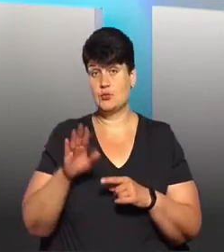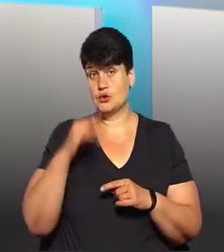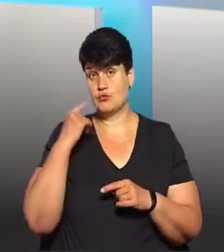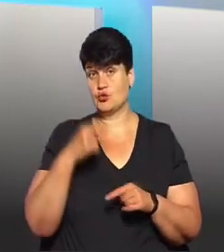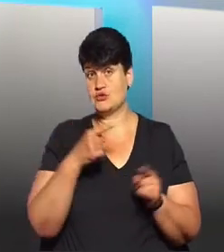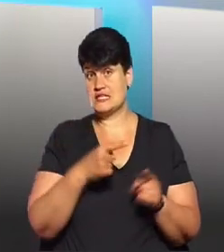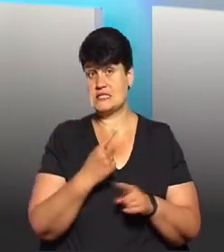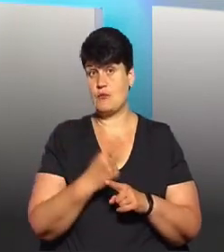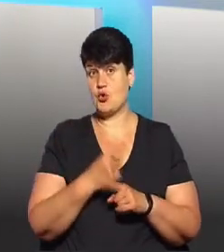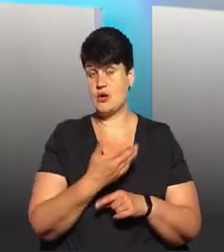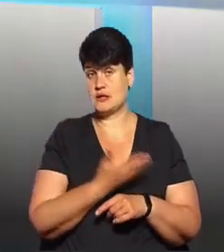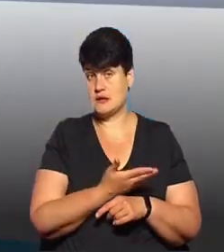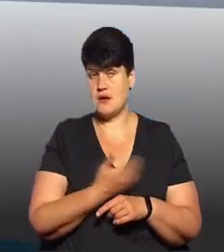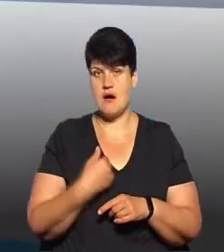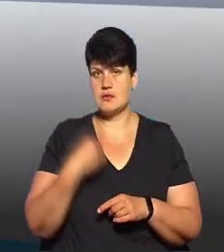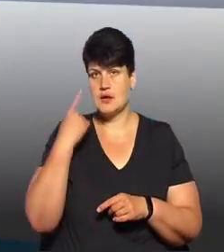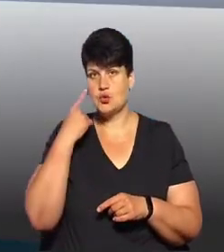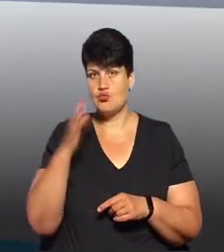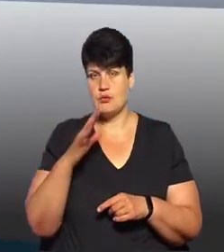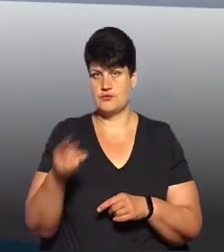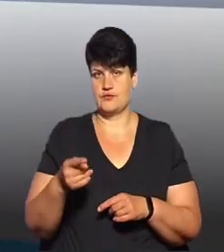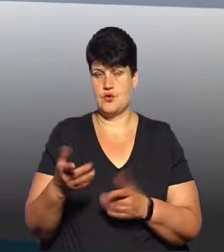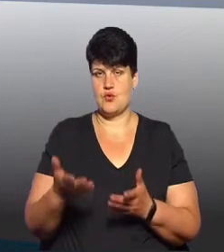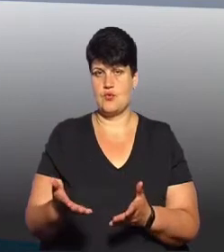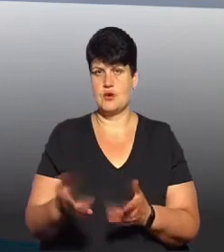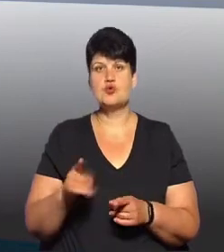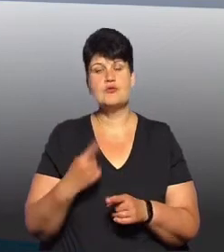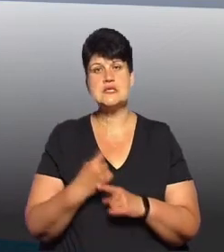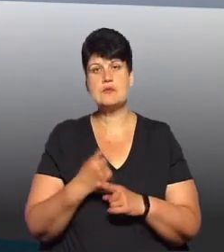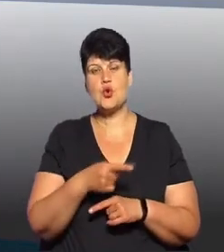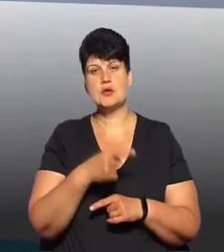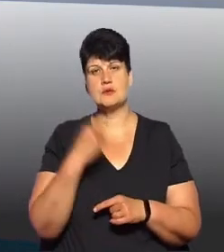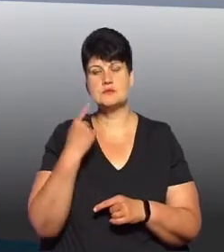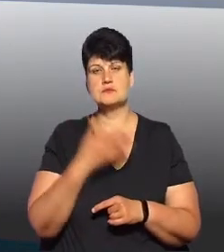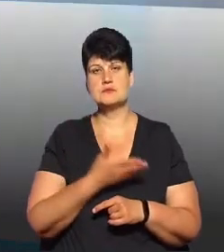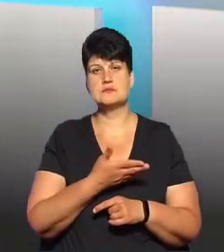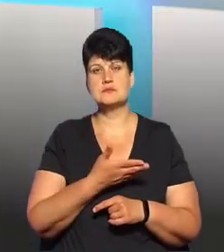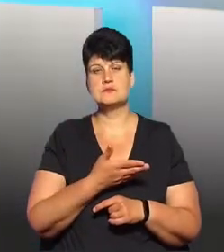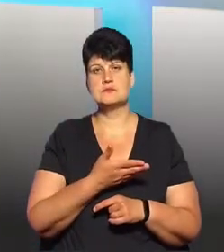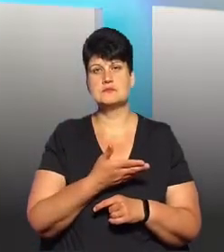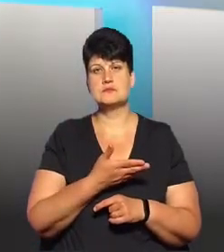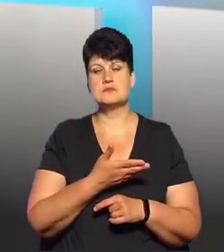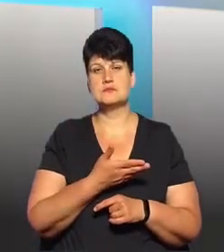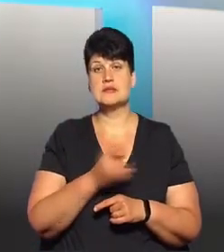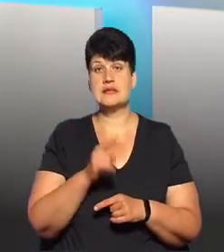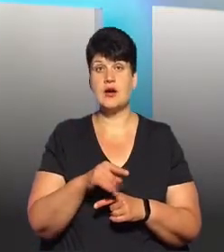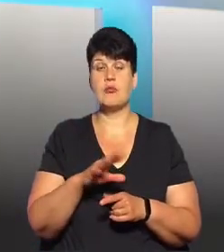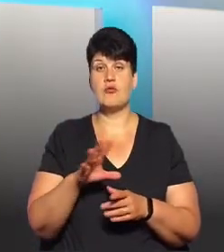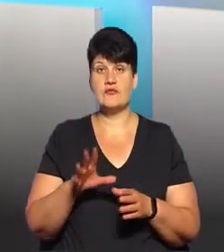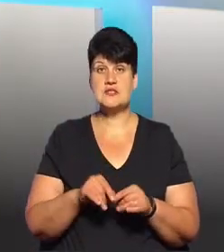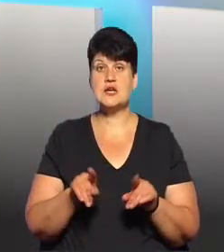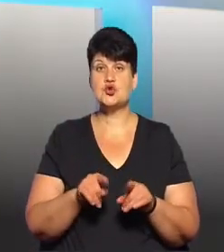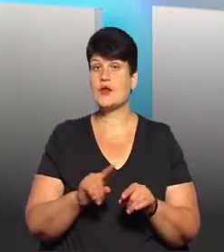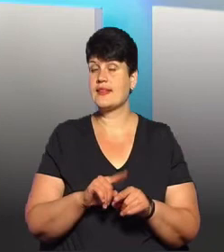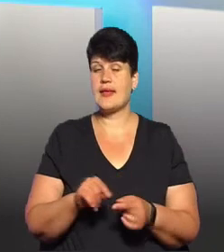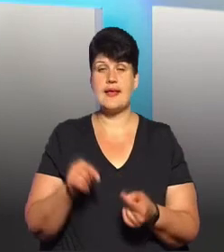в Тернополі не очікував, але як є. А чому вони заборонені в Російській Федерації? Ну, там все що не так, все, що